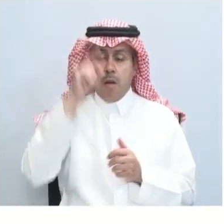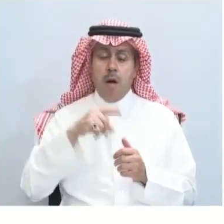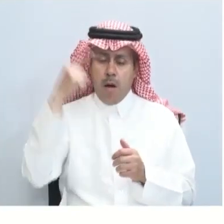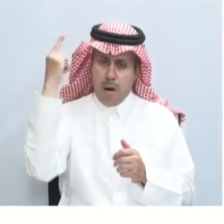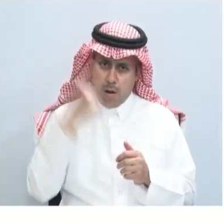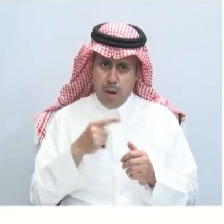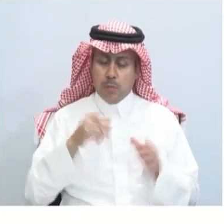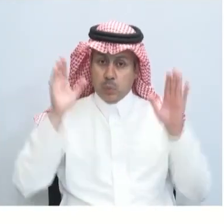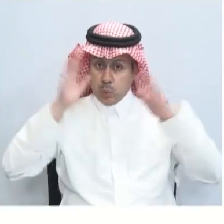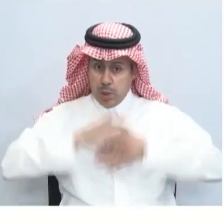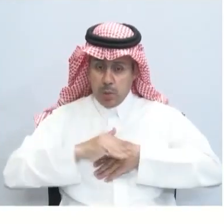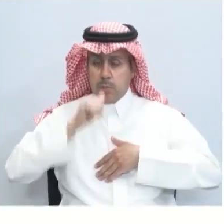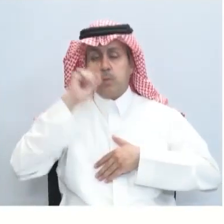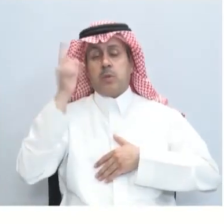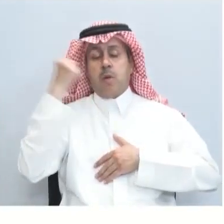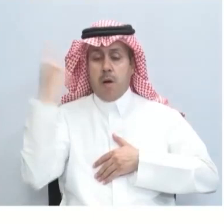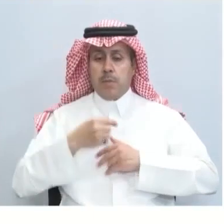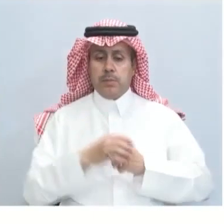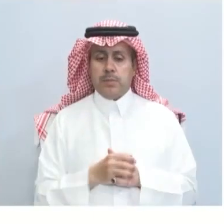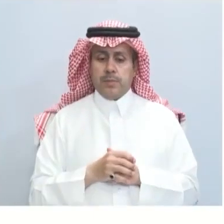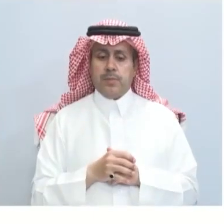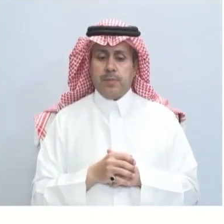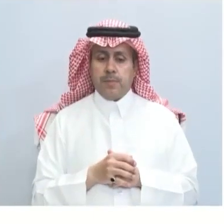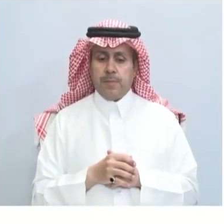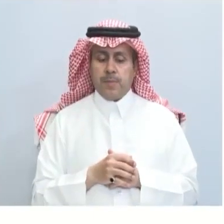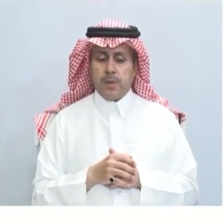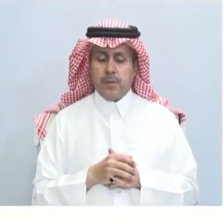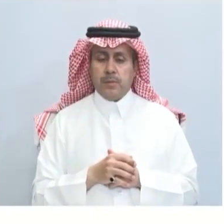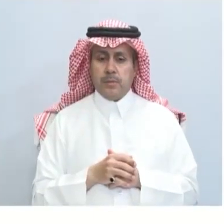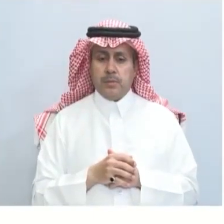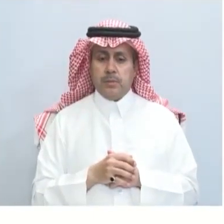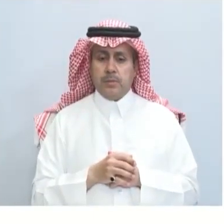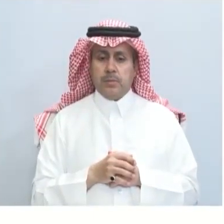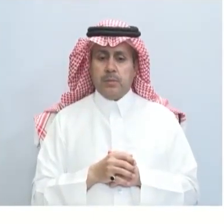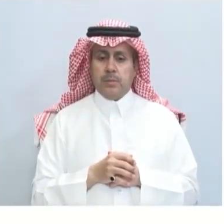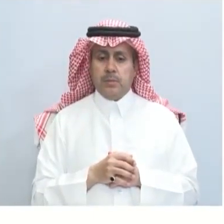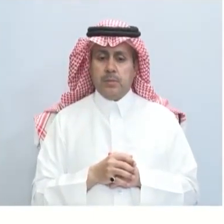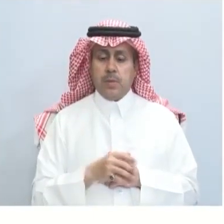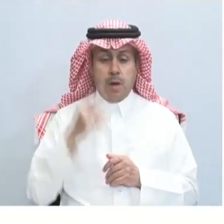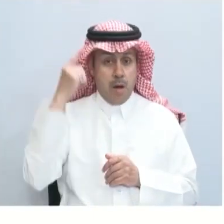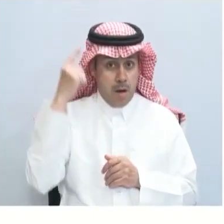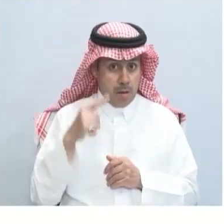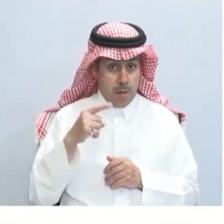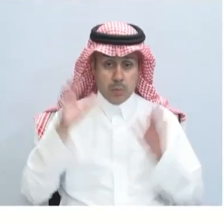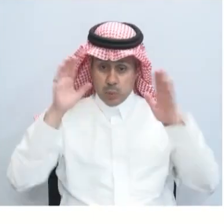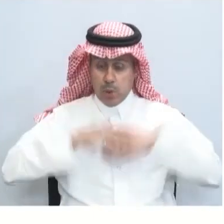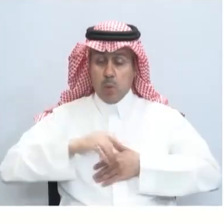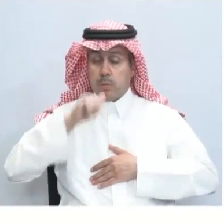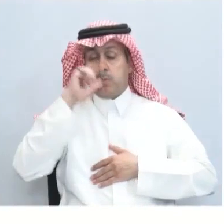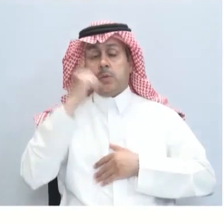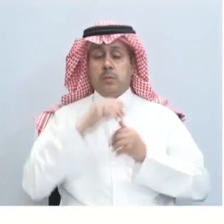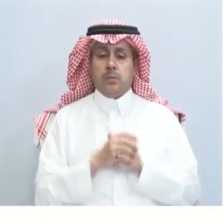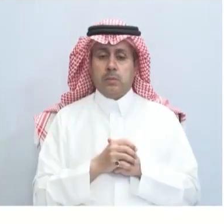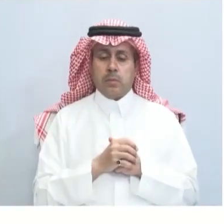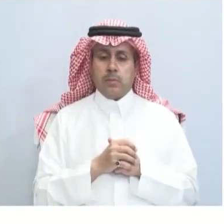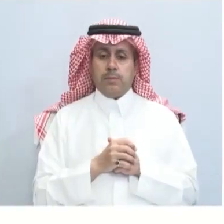سكارى في حال صلاتكم اذا اردتم ان تقربوا تلكم الصلاه فلا تقربوا انتم سكارا حتى تعلموا ما